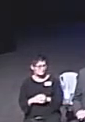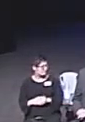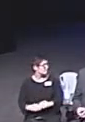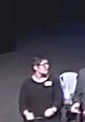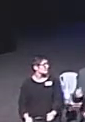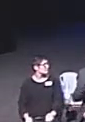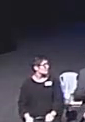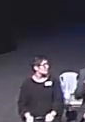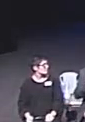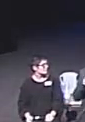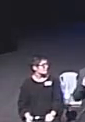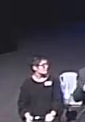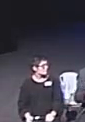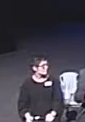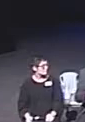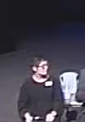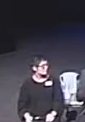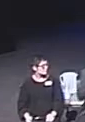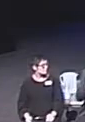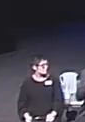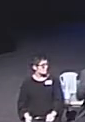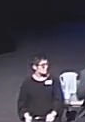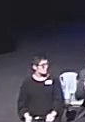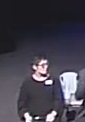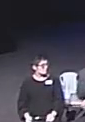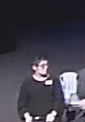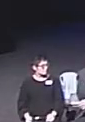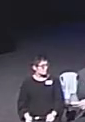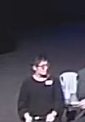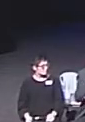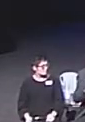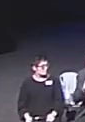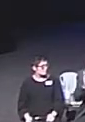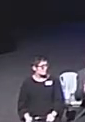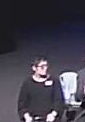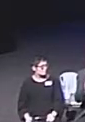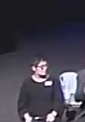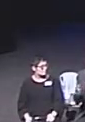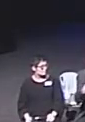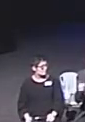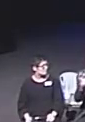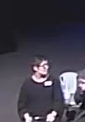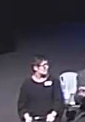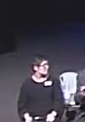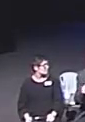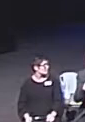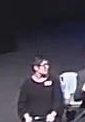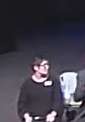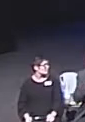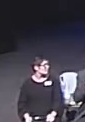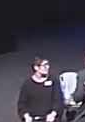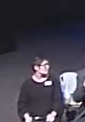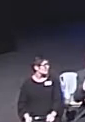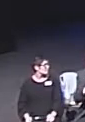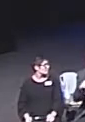Sitten on kakkosryhmä, kirjasto- ja e-palvelut ja saavutettavuus. Sieltä on poitettu